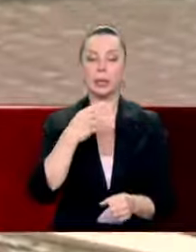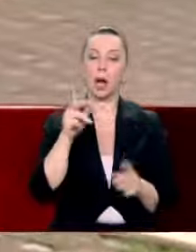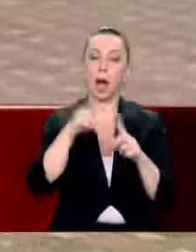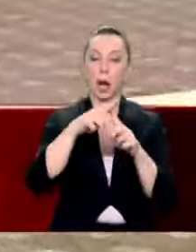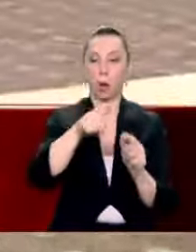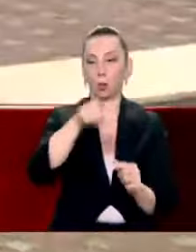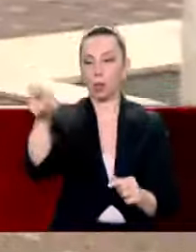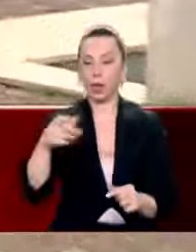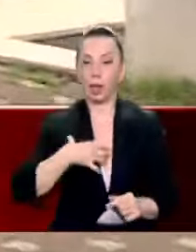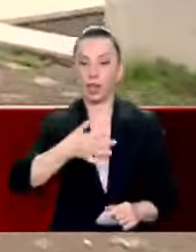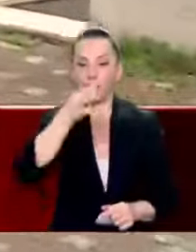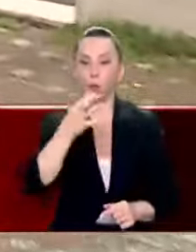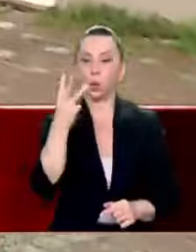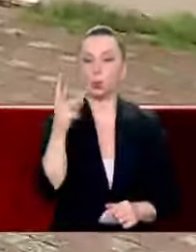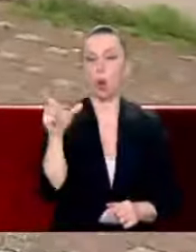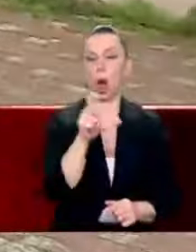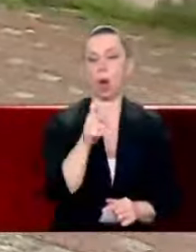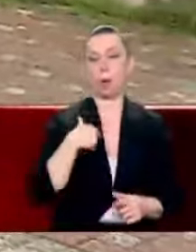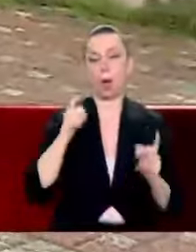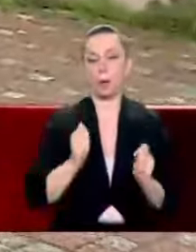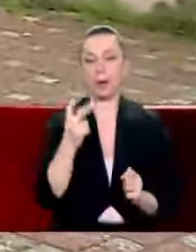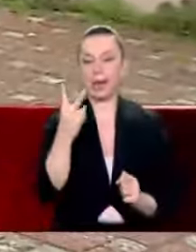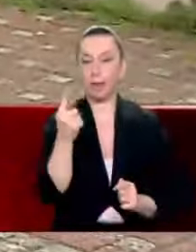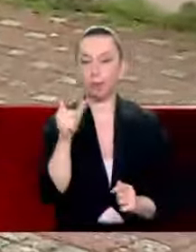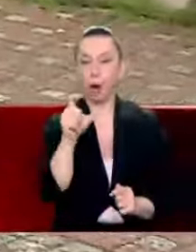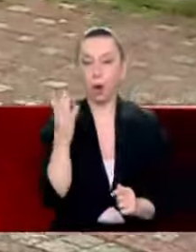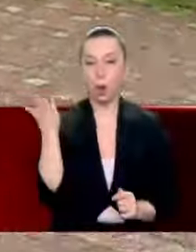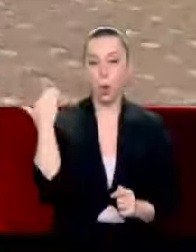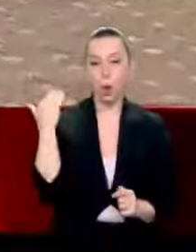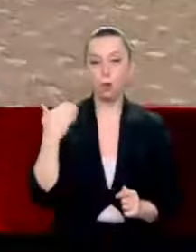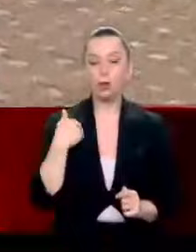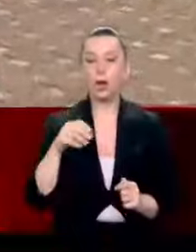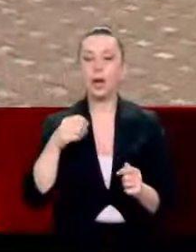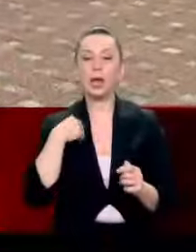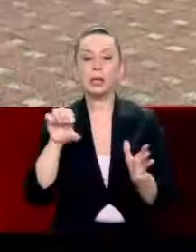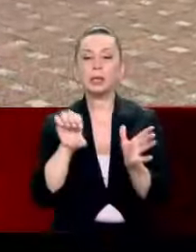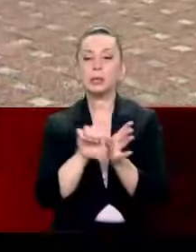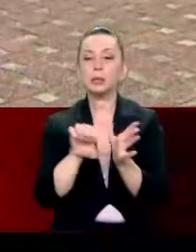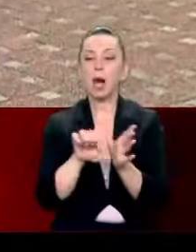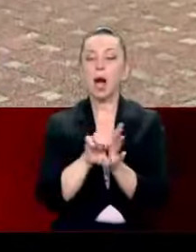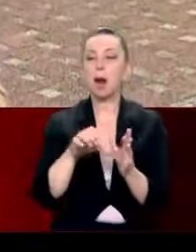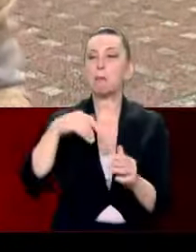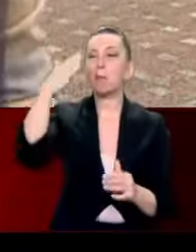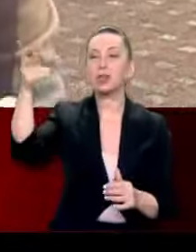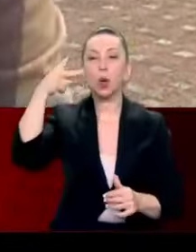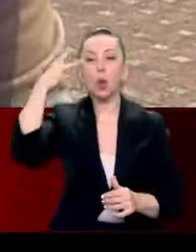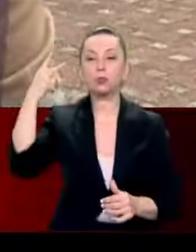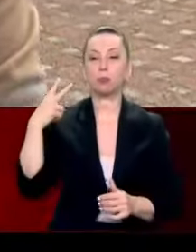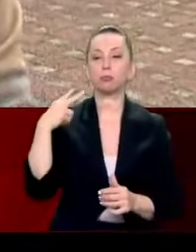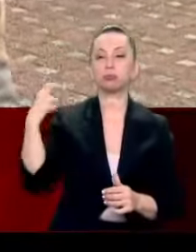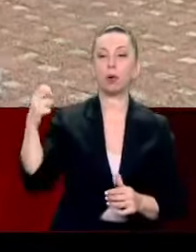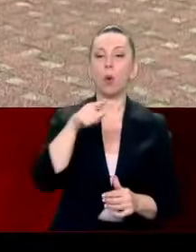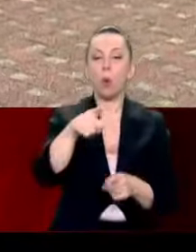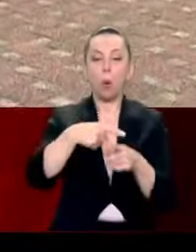verdi. İfadesinde bu işi 3 aydır yaptığını, son 2,5 ay önce de hesabının başkaları tarafından ele geçirildiğini söyledi. Yani